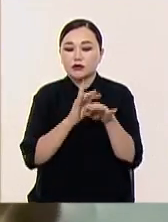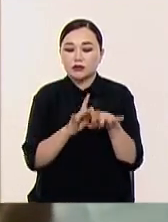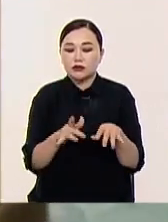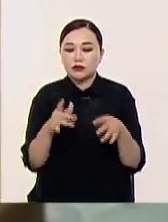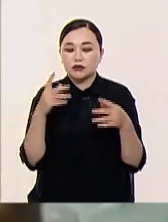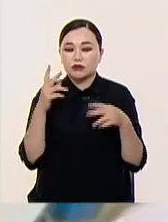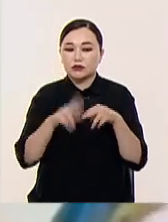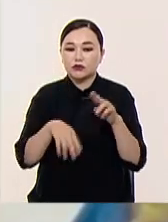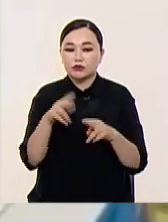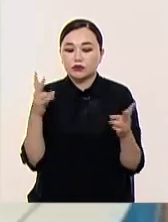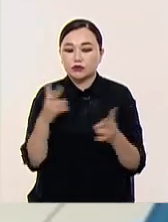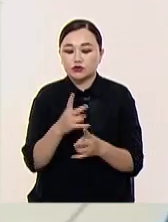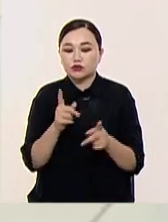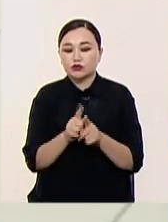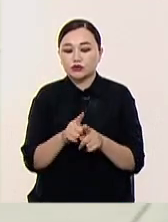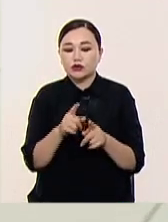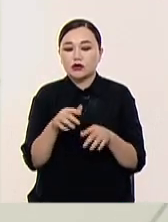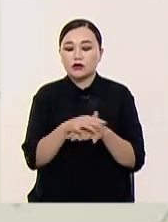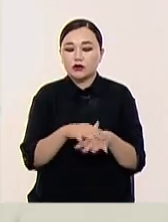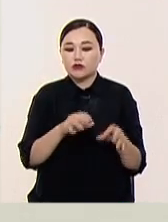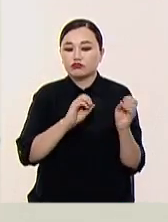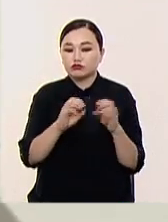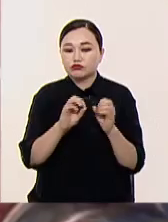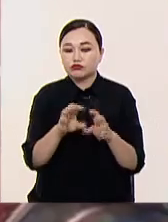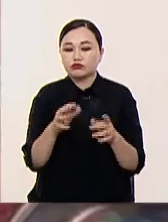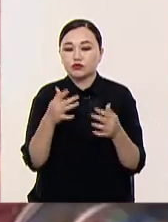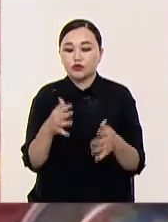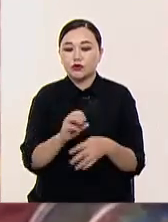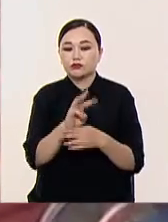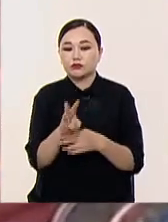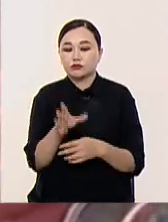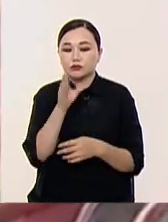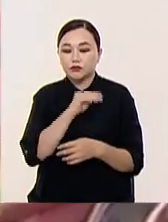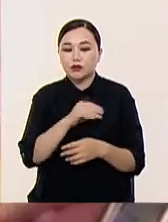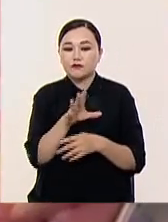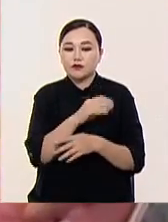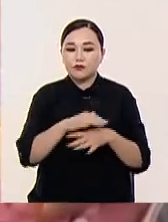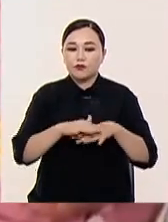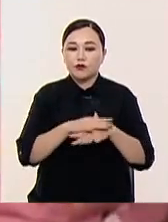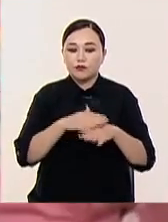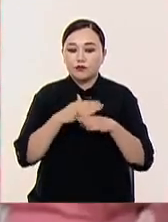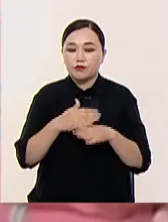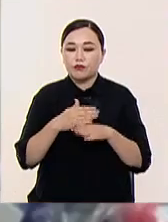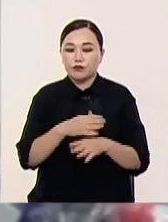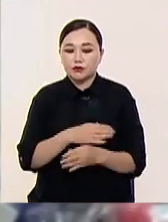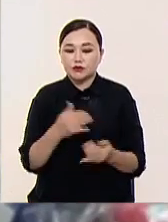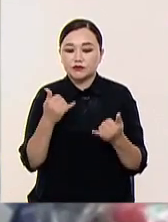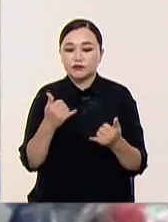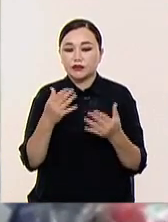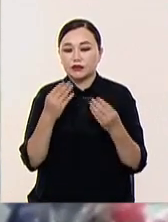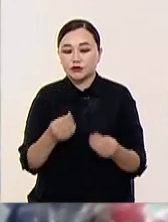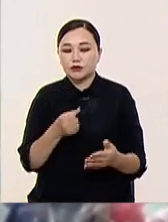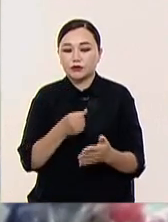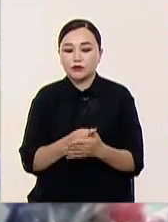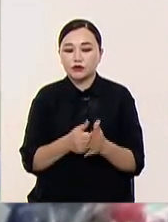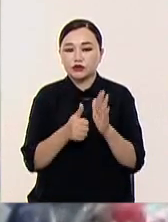құрылысқа қажетті құралдарды да қараша қажетінше қамтамасыз етіпті. Көп болып көмек қолын созғандар бүгінге дейін 60 тонна